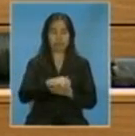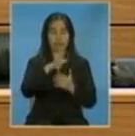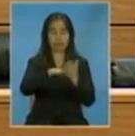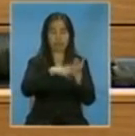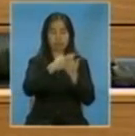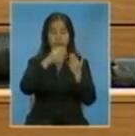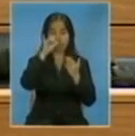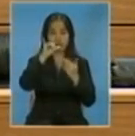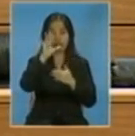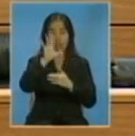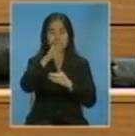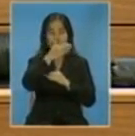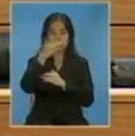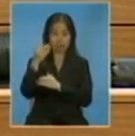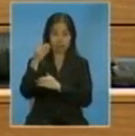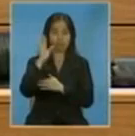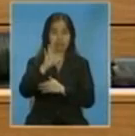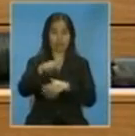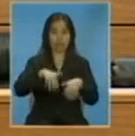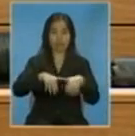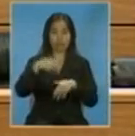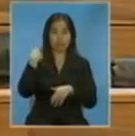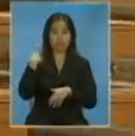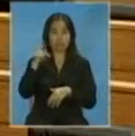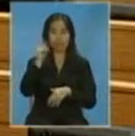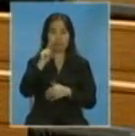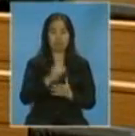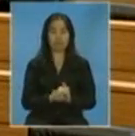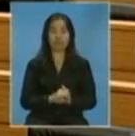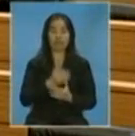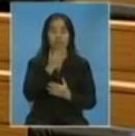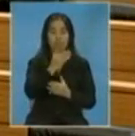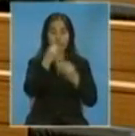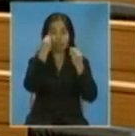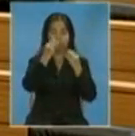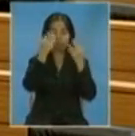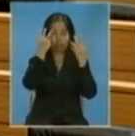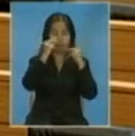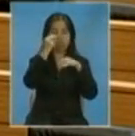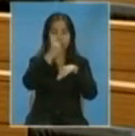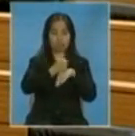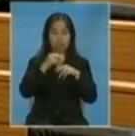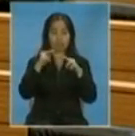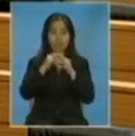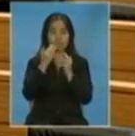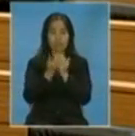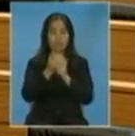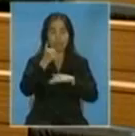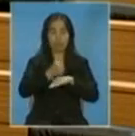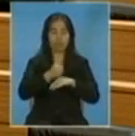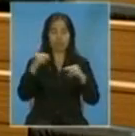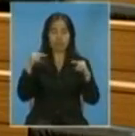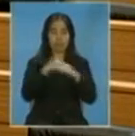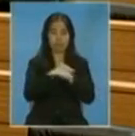ติเป็นที่ตั้งเอาผลประโยชน์ประชาชนเป็นที่ตั้งก็ขอให้ท่านนายกท่านรัฐมนตรีคลังและก็ท่านรัฐมนตรีคมนาคม